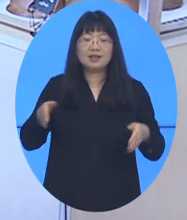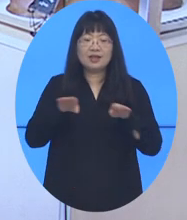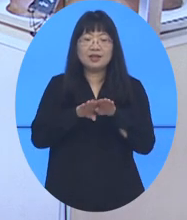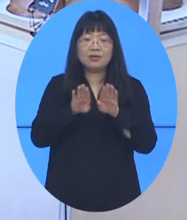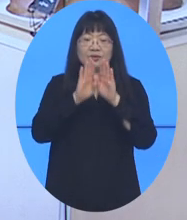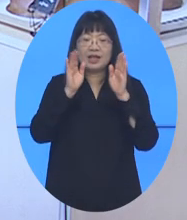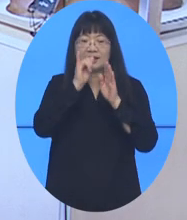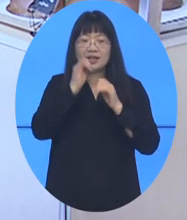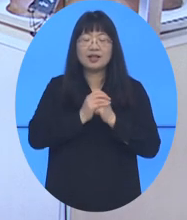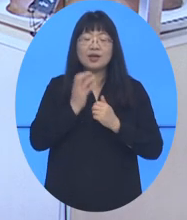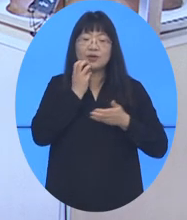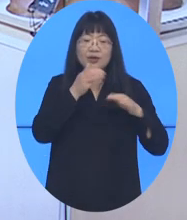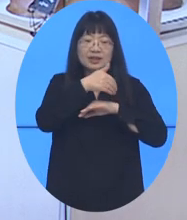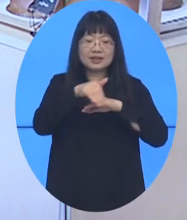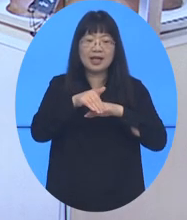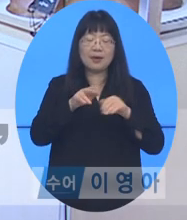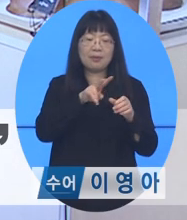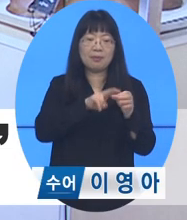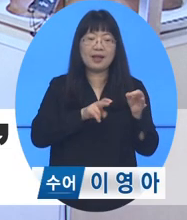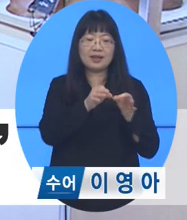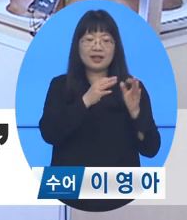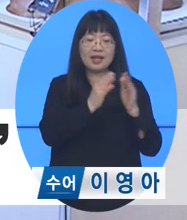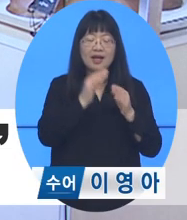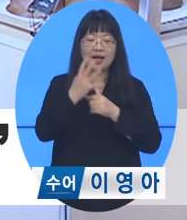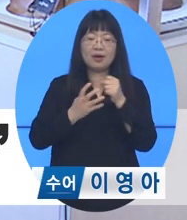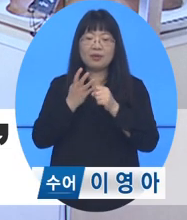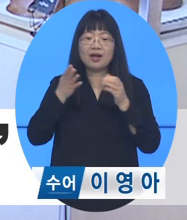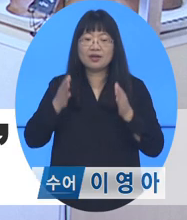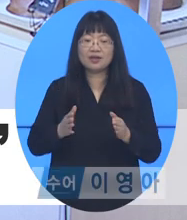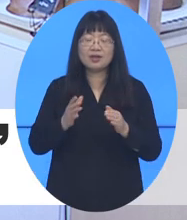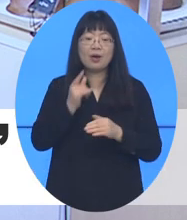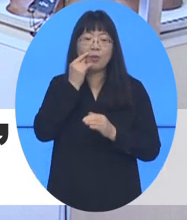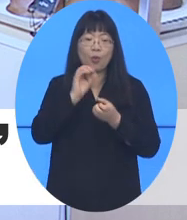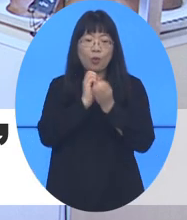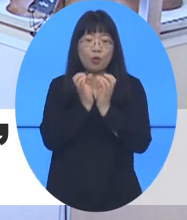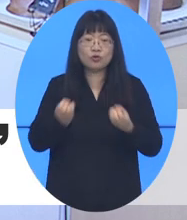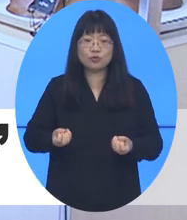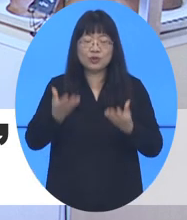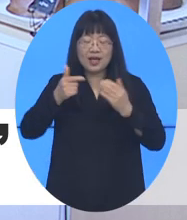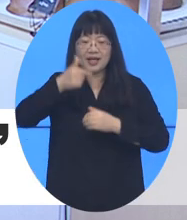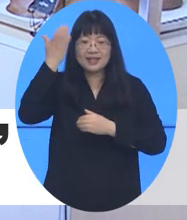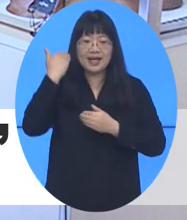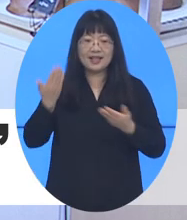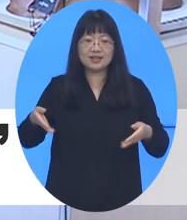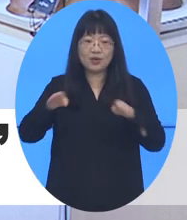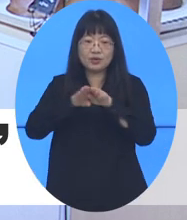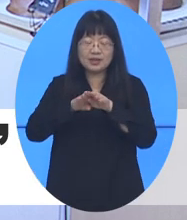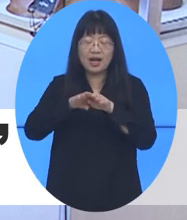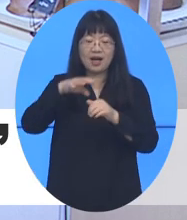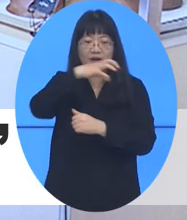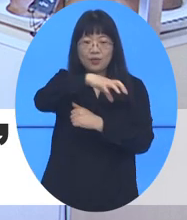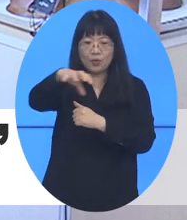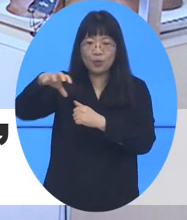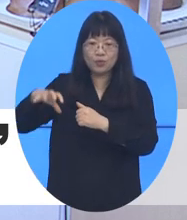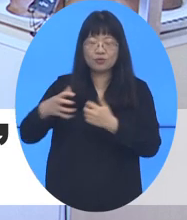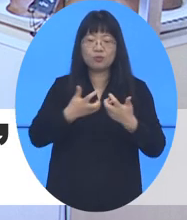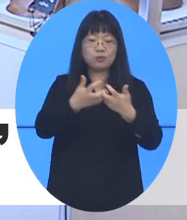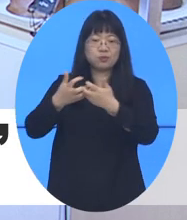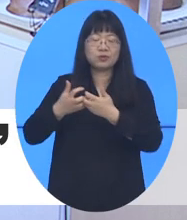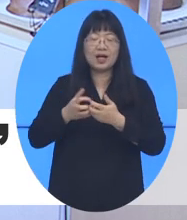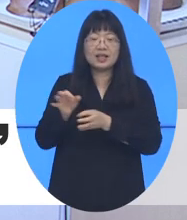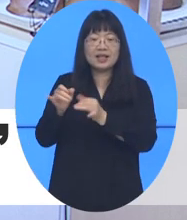예청사의 문을 연 경기기계마켓과 4년 만에 열린 경기도청 봄꽃축제로 예청사 인근이 오랜만에